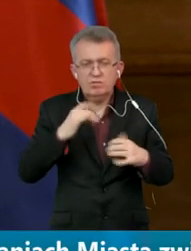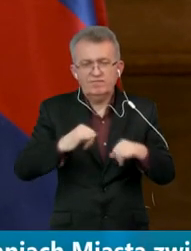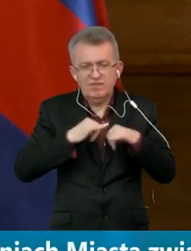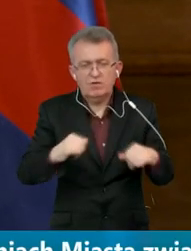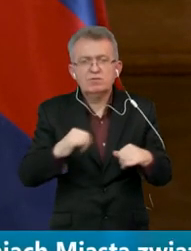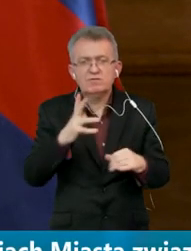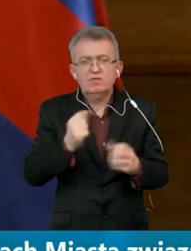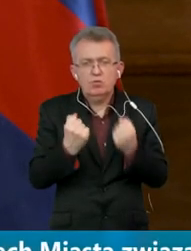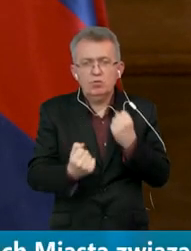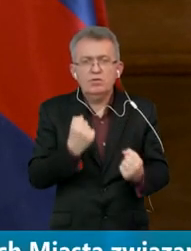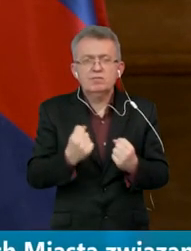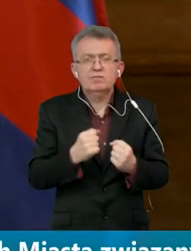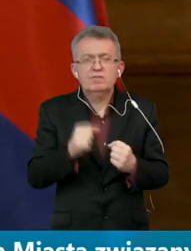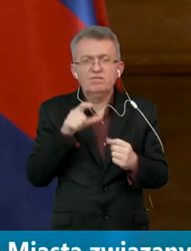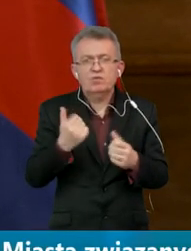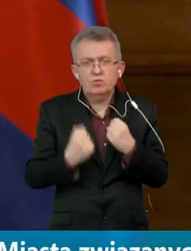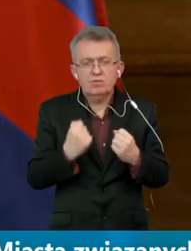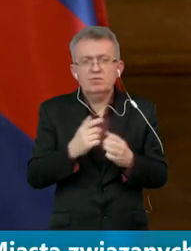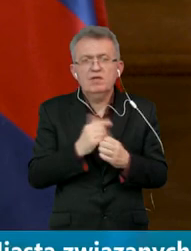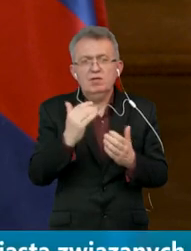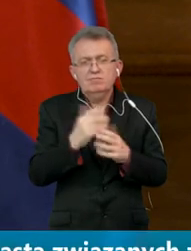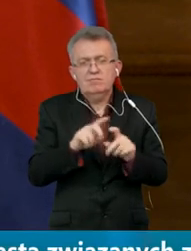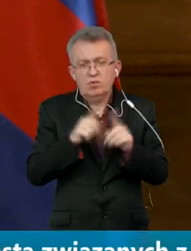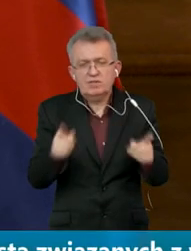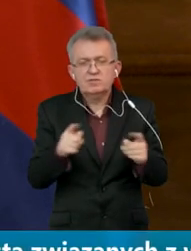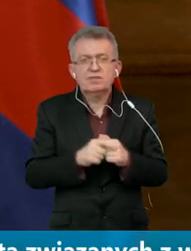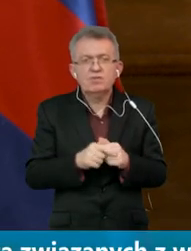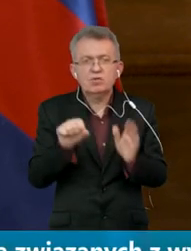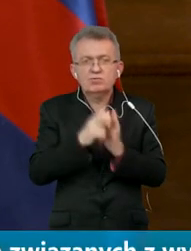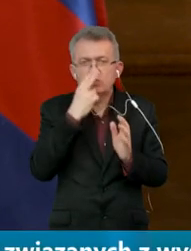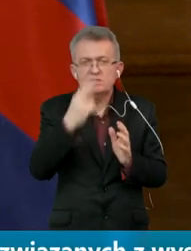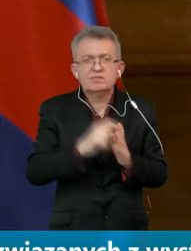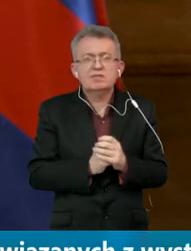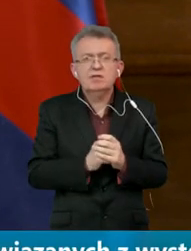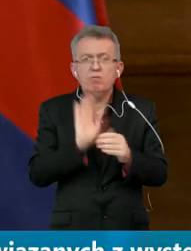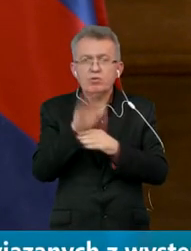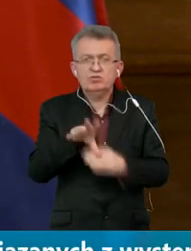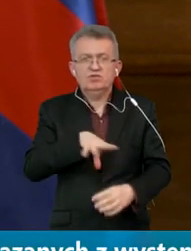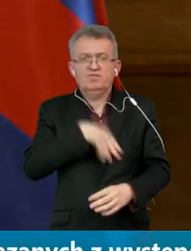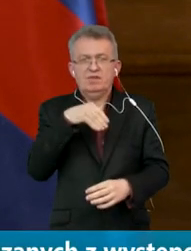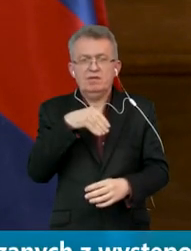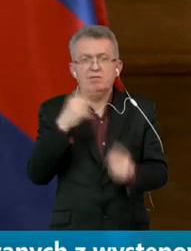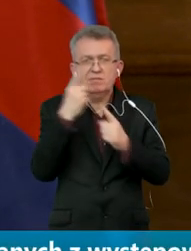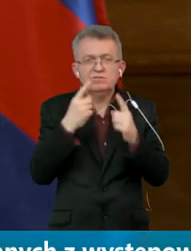wytrwałości w tym trudnym okresie. Do zobaczenia po świętach.